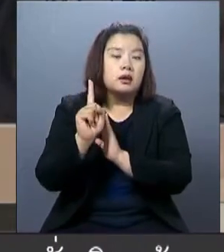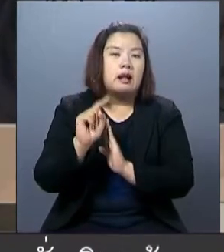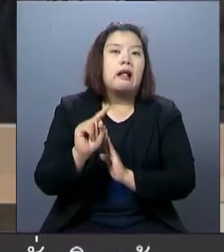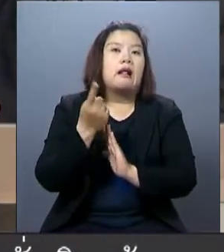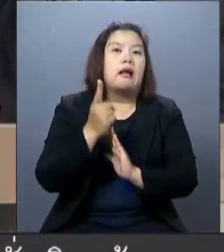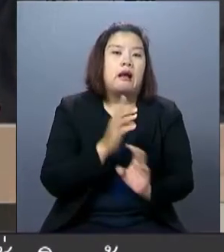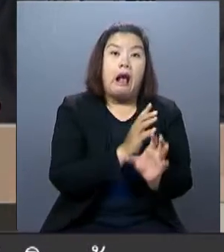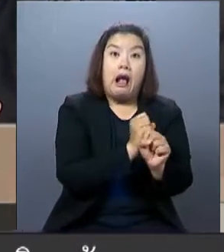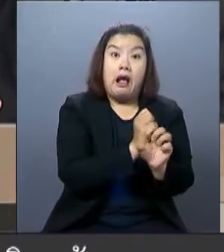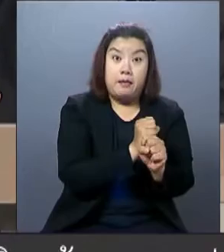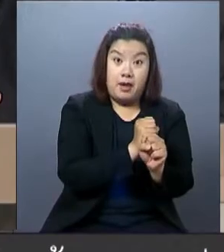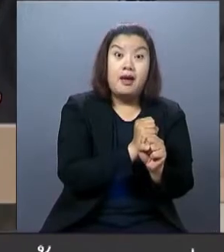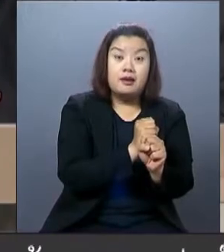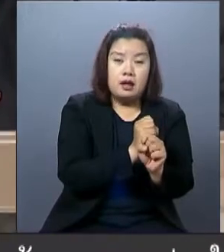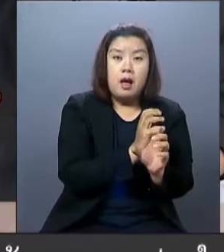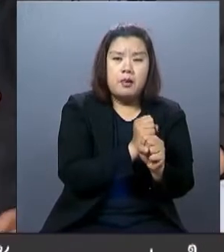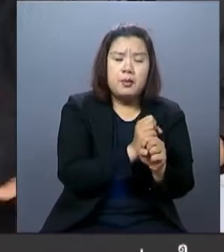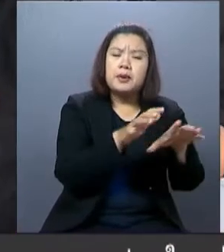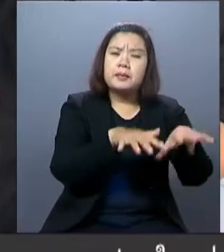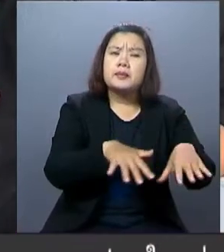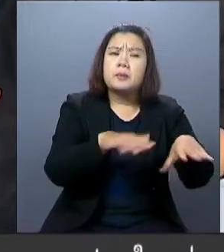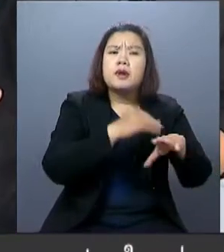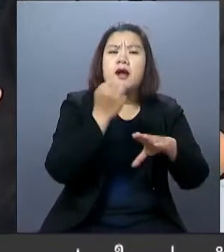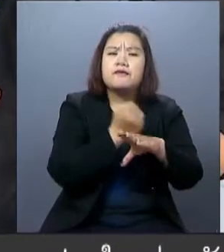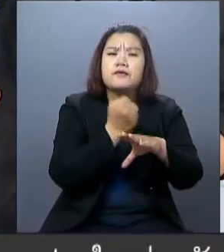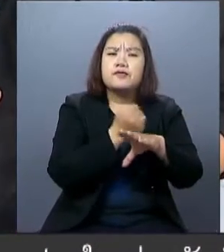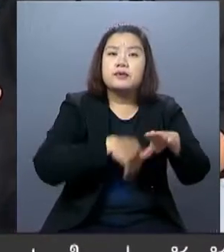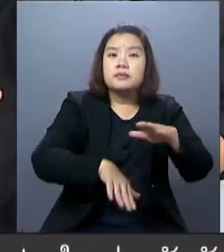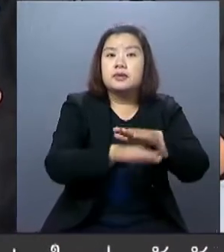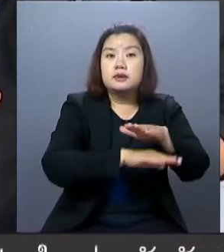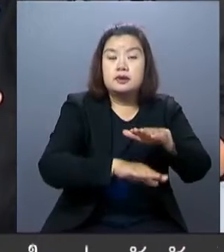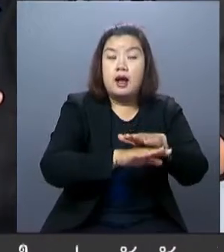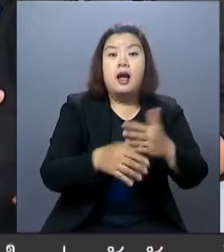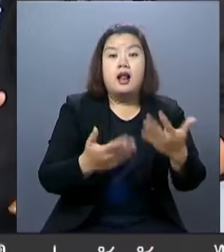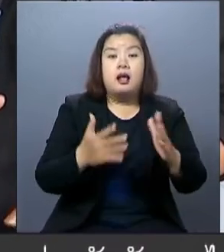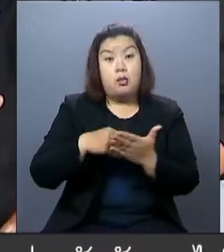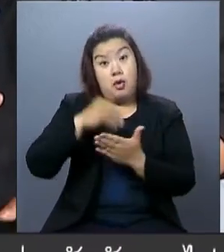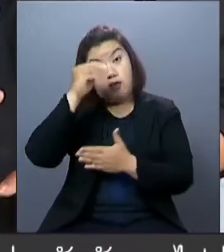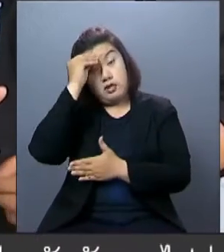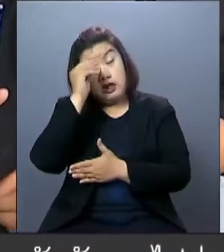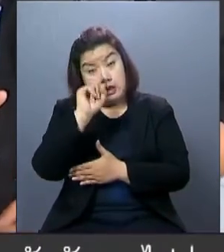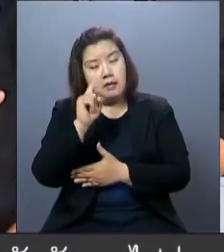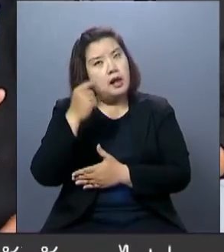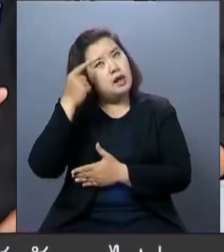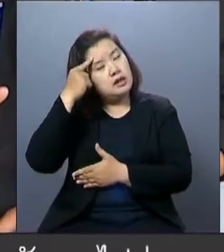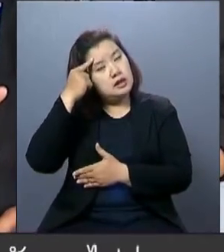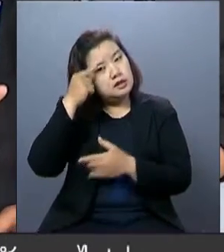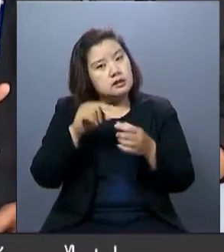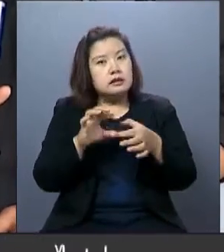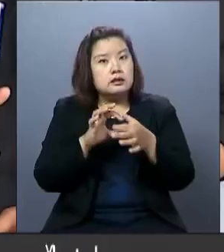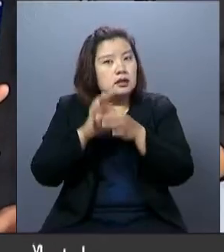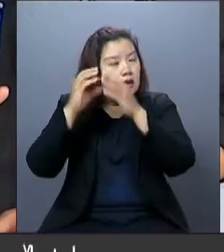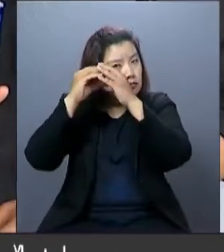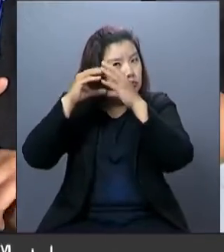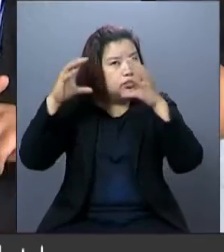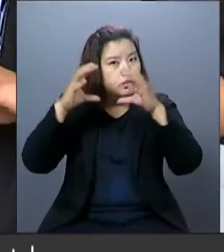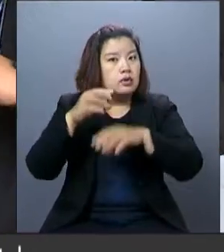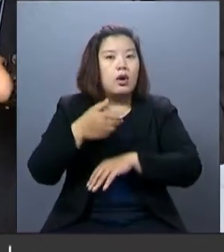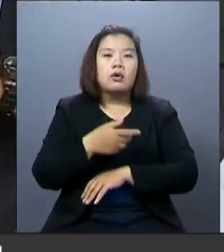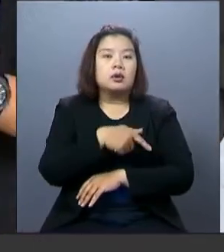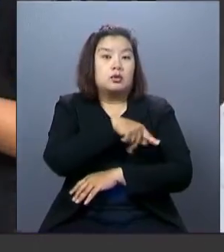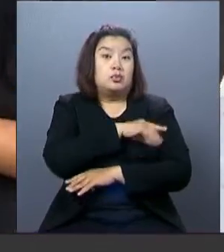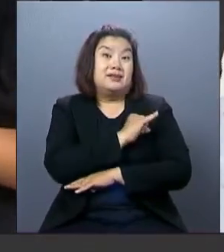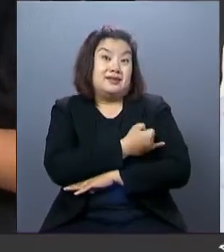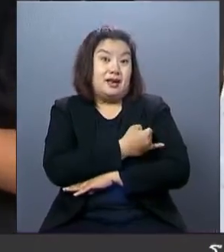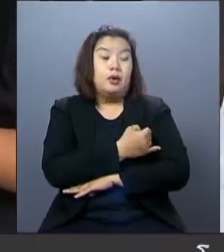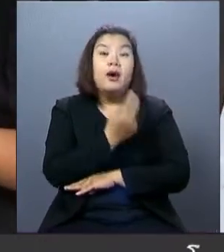ติมากรรมนูนต่ำก่อนครับซึ่งโจทย์สำคัญที่ผู้ปั้นได้รับก็คือการปั้นเป็นภาพพุทธประวัติของสมเด็จพระสัมมาสัมพุทธเจ้าครับอย่างที่เห็นท